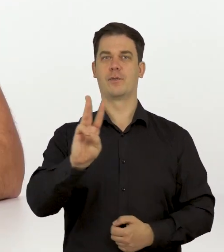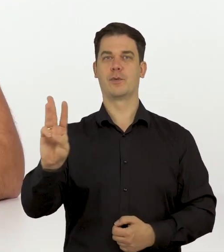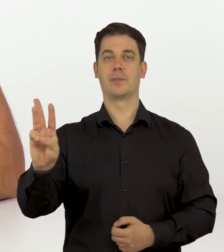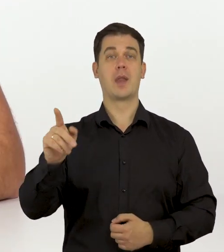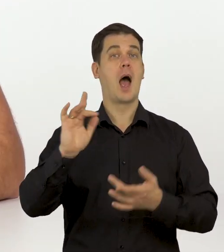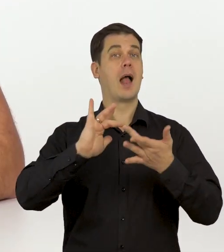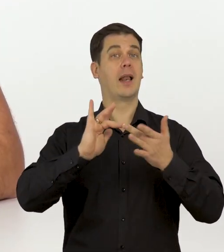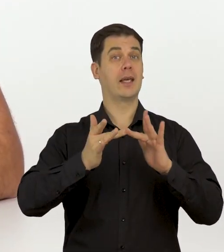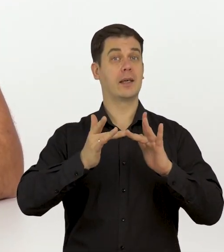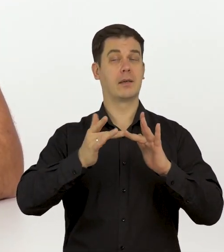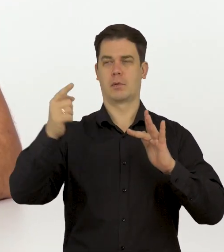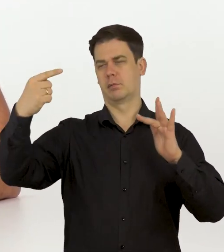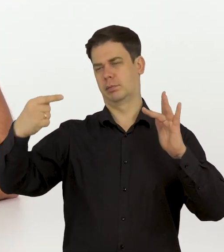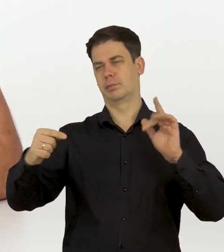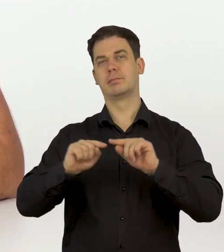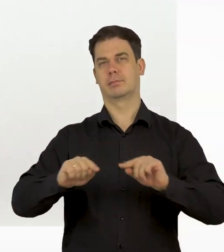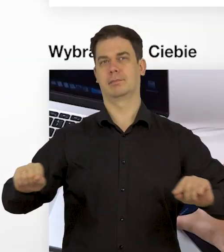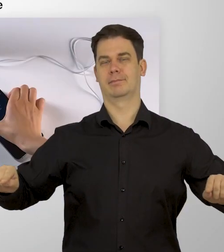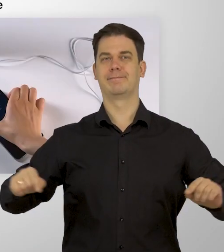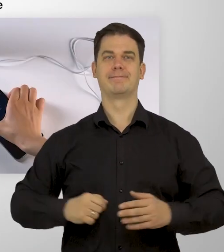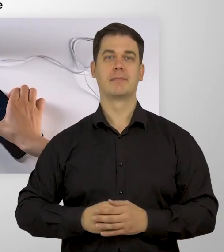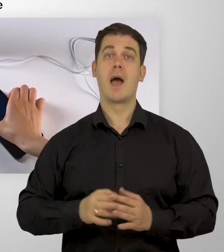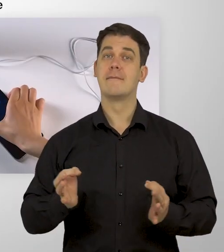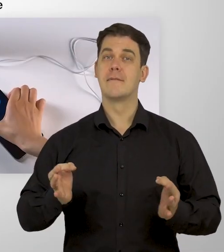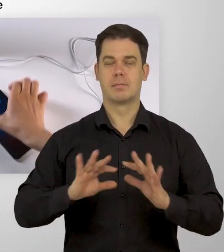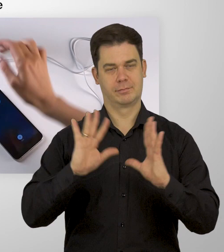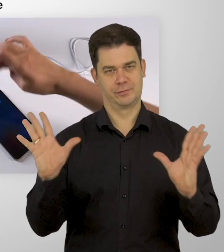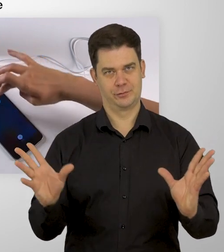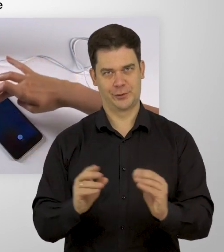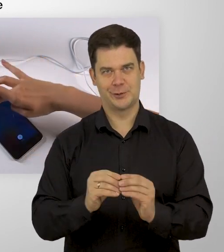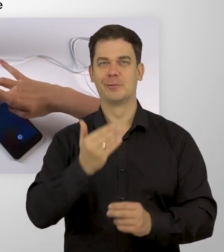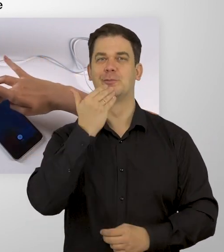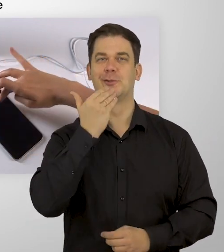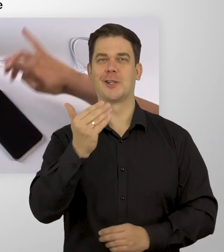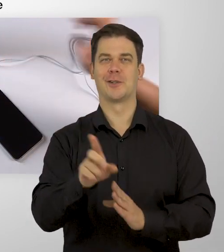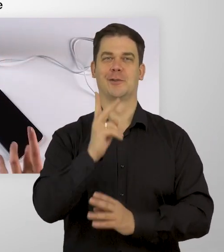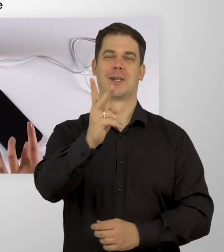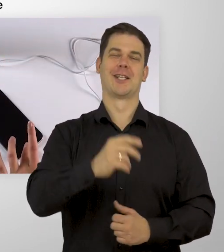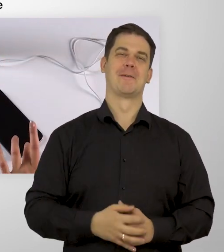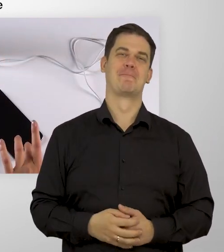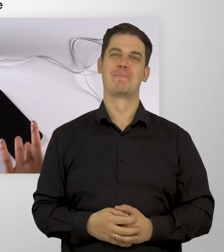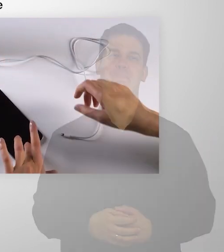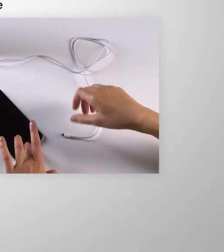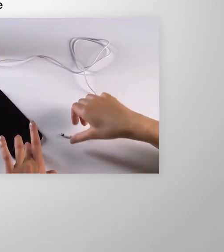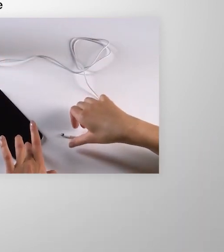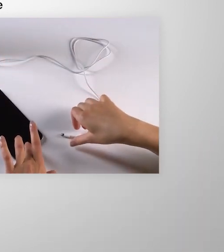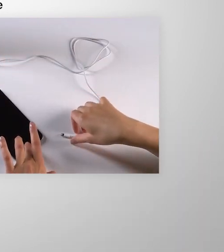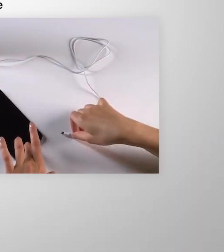Link do poradników znajdziecie w opisie do tego odcinka. A w tym odcinku to wszystko. Dziękuję i do zobaczenia.